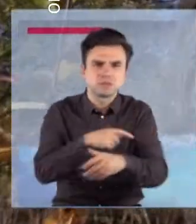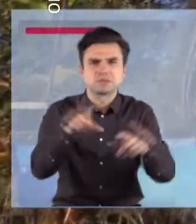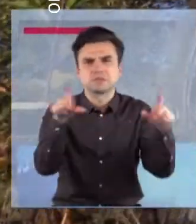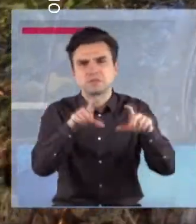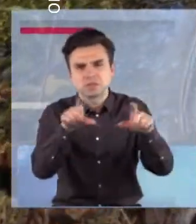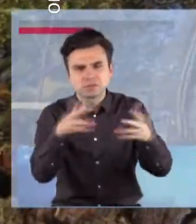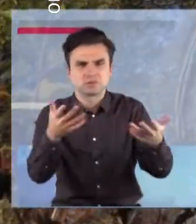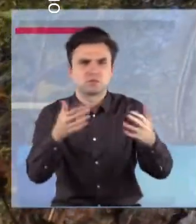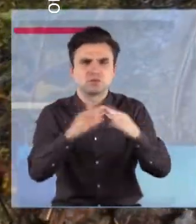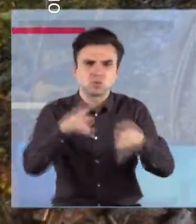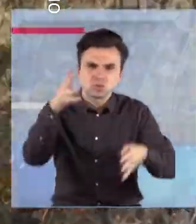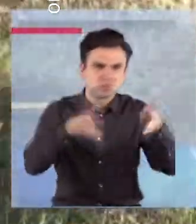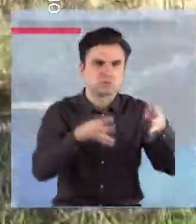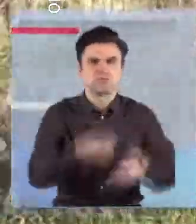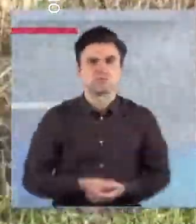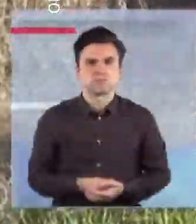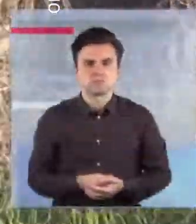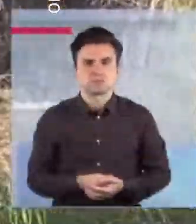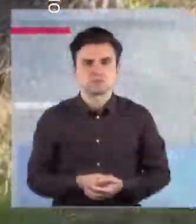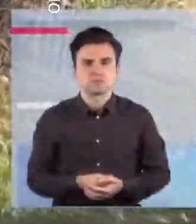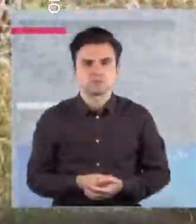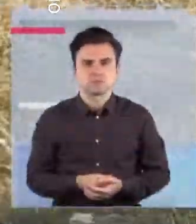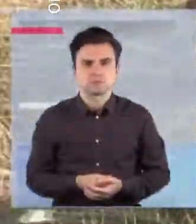Іщі. Іщі.